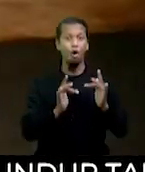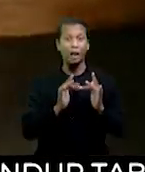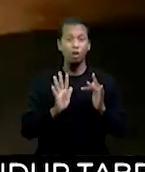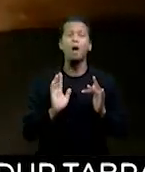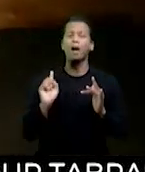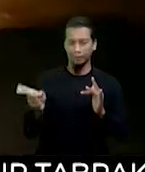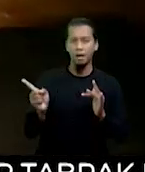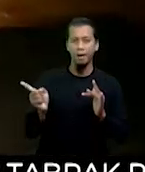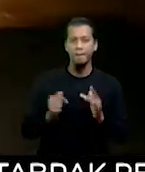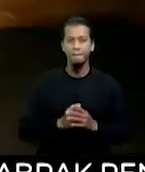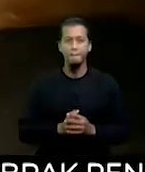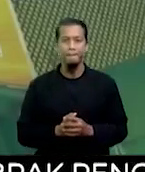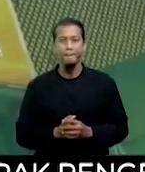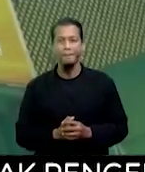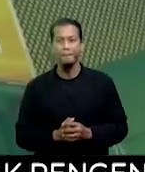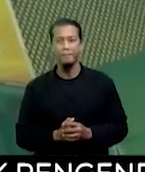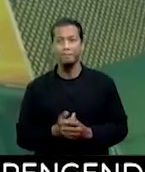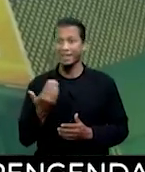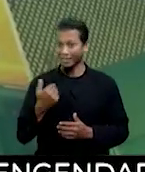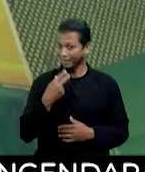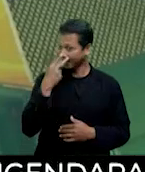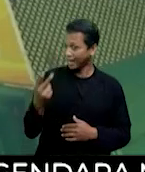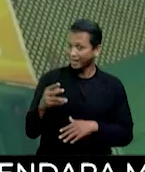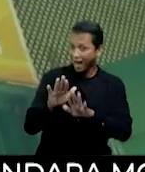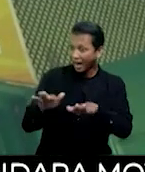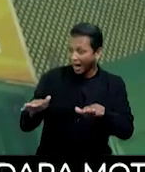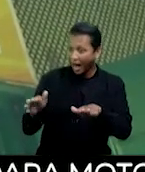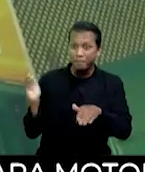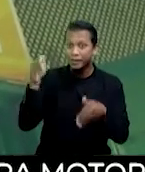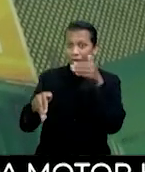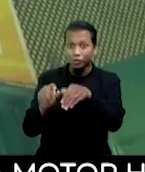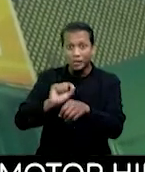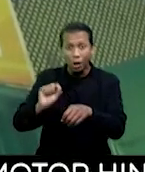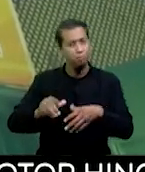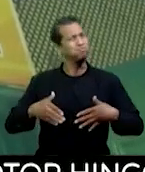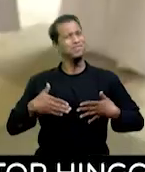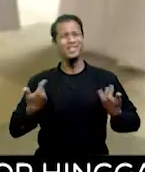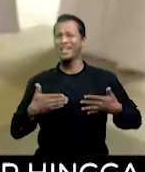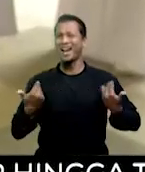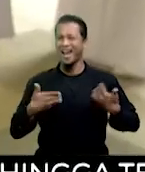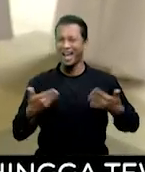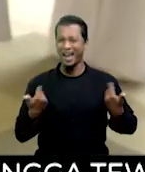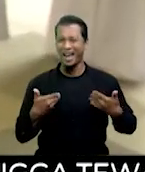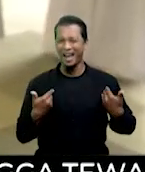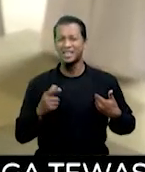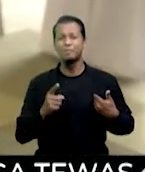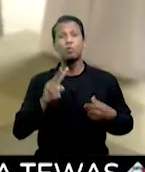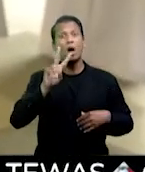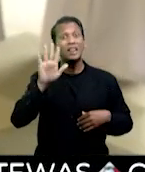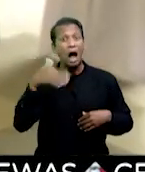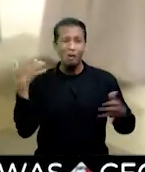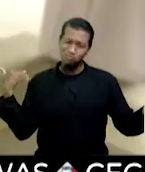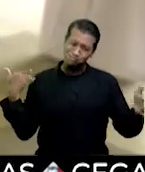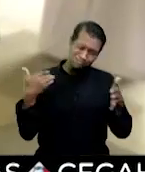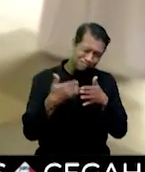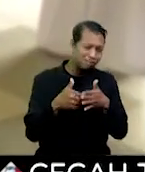dari anak-anak yang sedang datang ke sekolah untuk bersekolah secara langsung, dikarenakan di 2 tahun terakhir ini mereka sudah lama